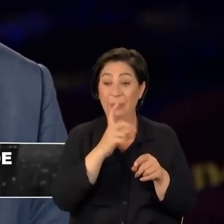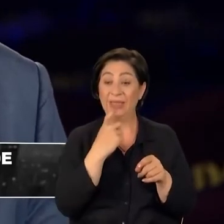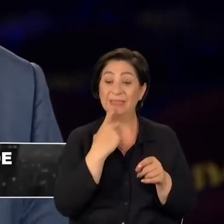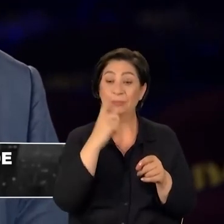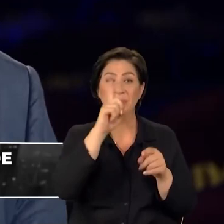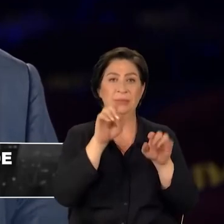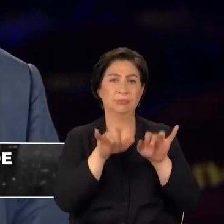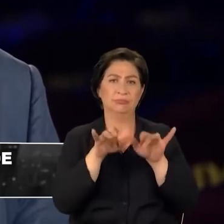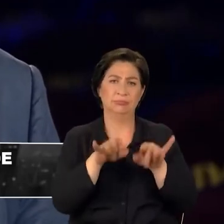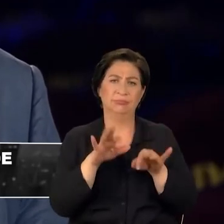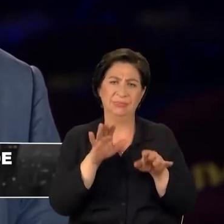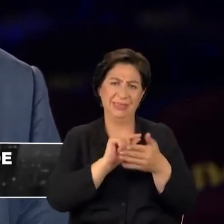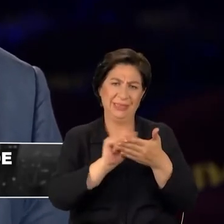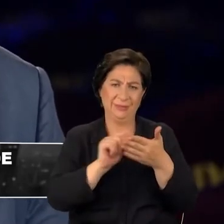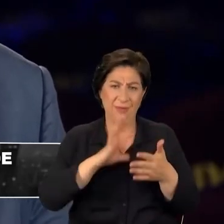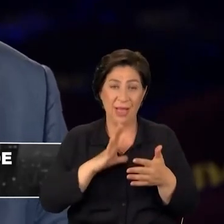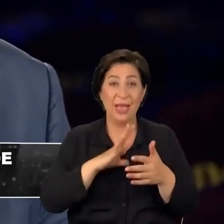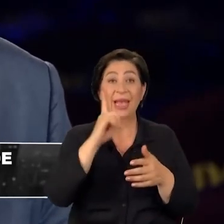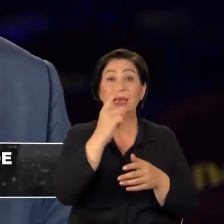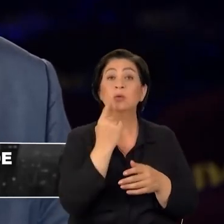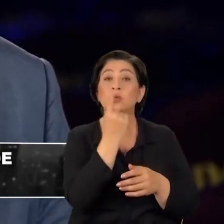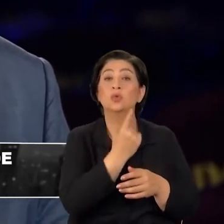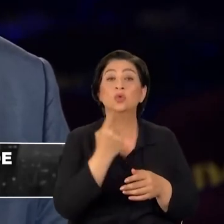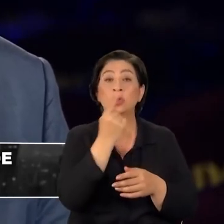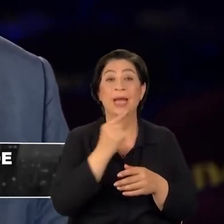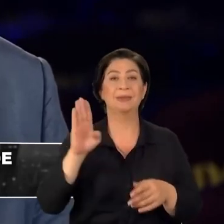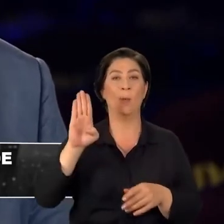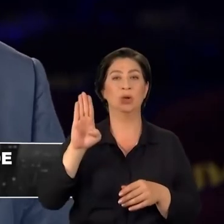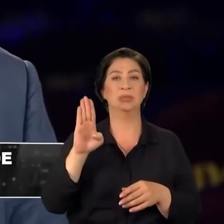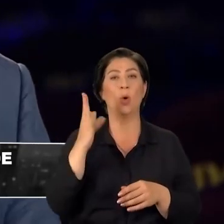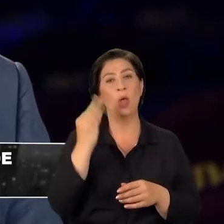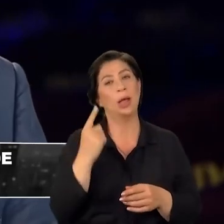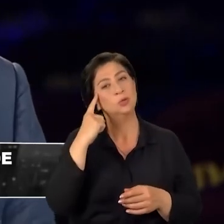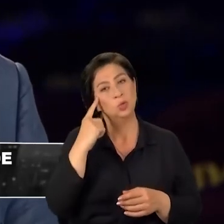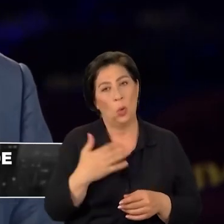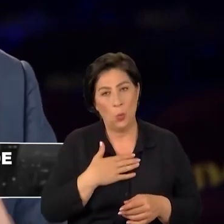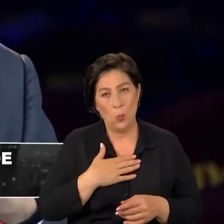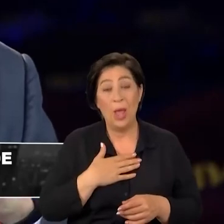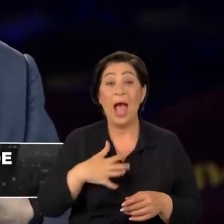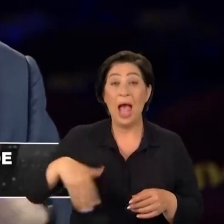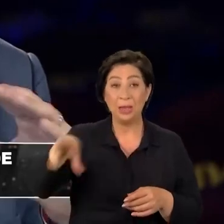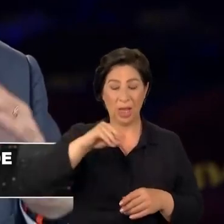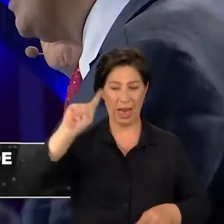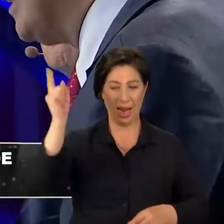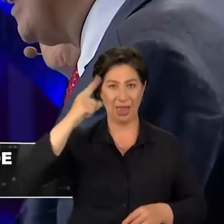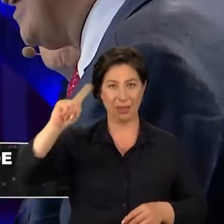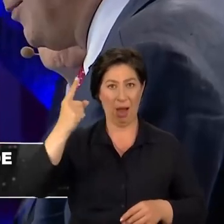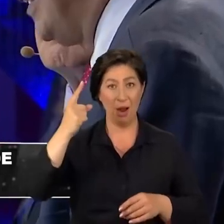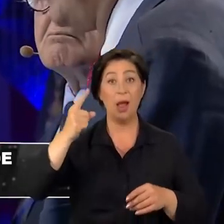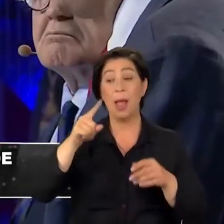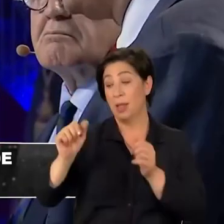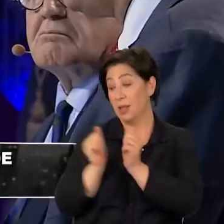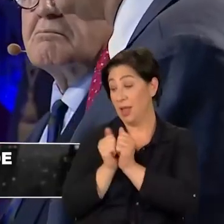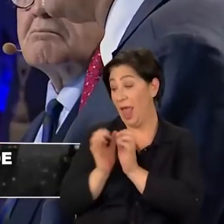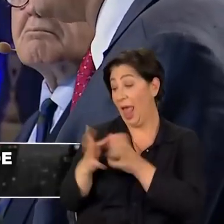bir blogum var. İki dudak demokrasisi olarak niteliyorum. Yani her şey lider ve onun yanındaki